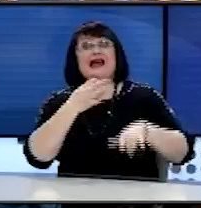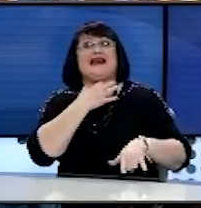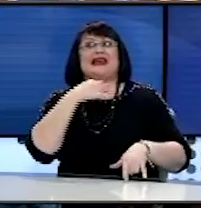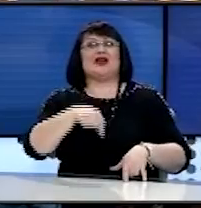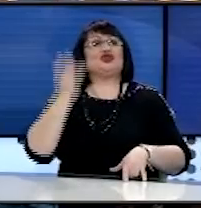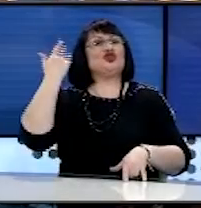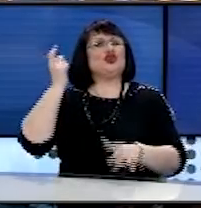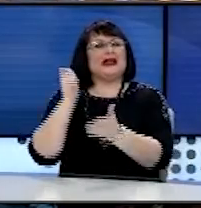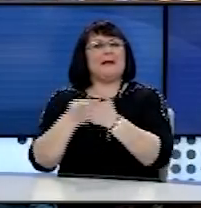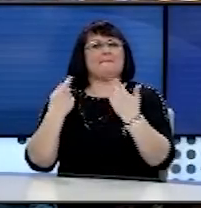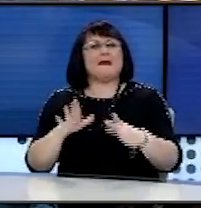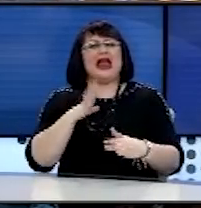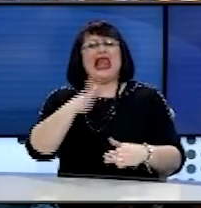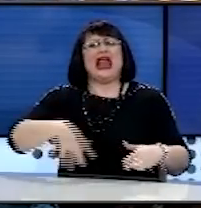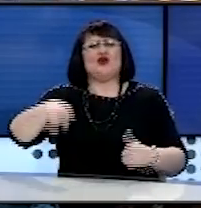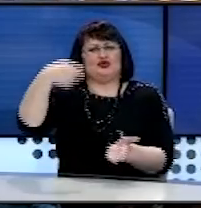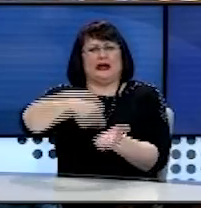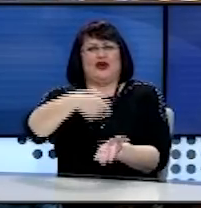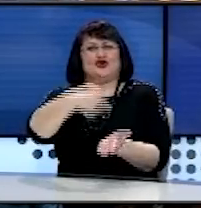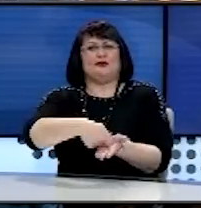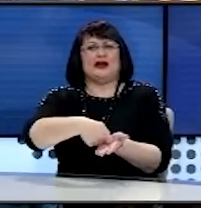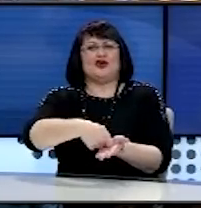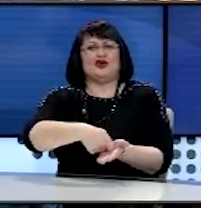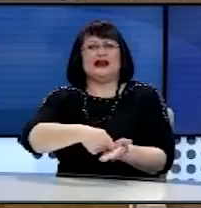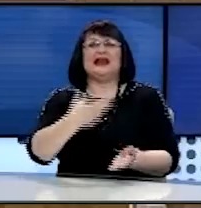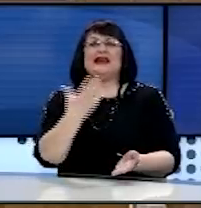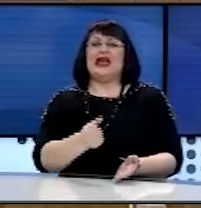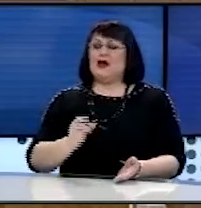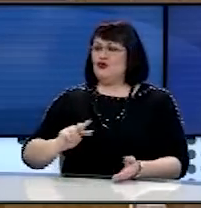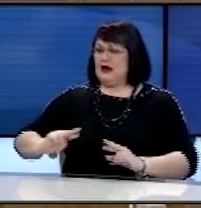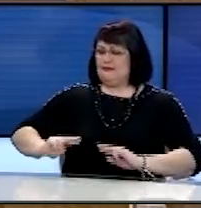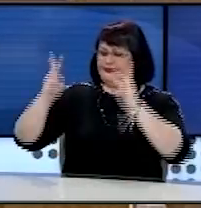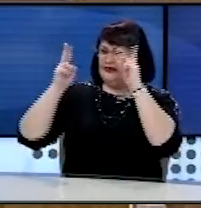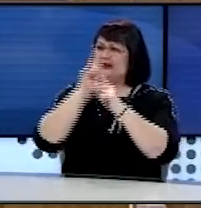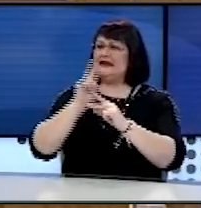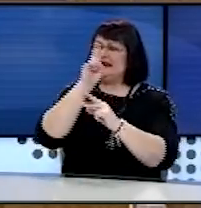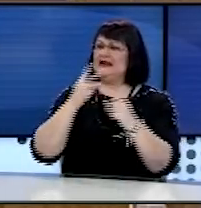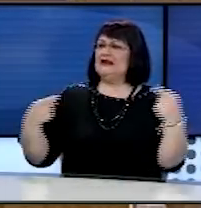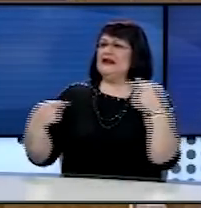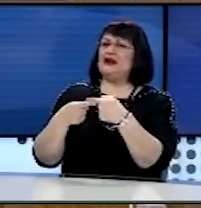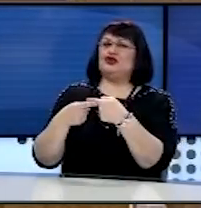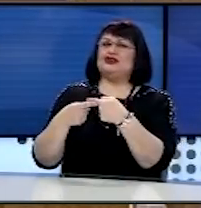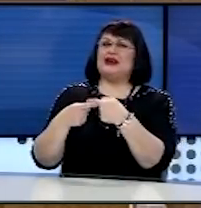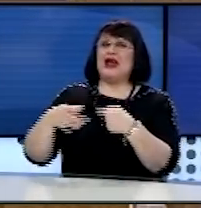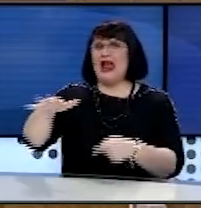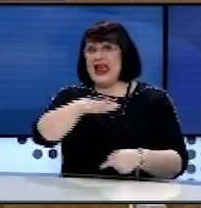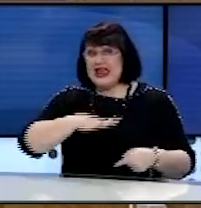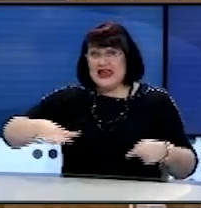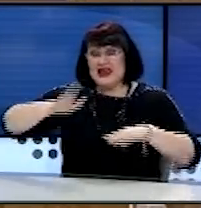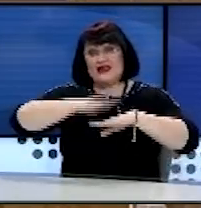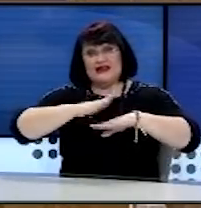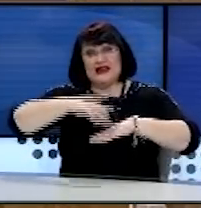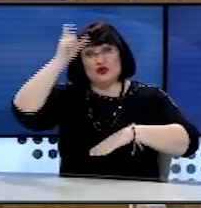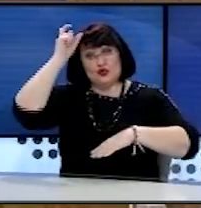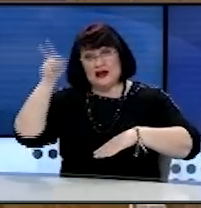τότε, πληρώνει ο ελληνικός λαός για να έχουμε τη Ρωσία αντίπαλο. Άρα δεν ήταν στο Αιγαίο, δεν ήταν ο